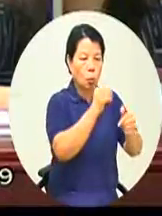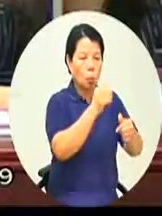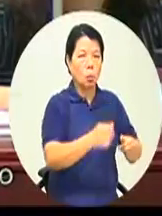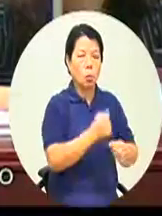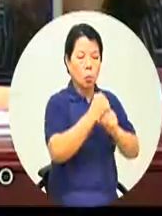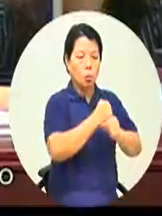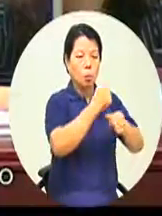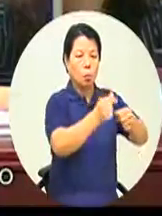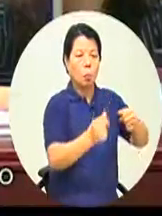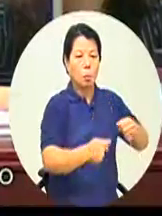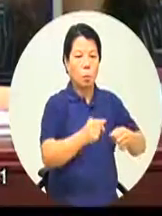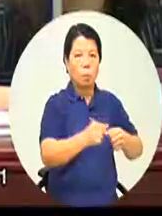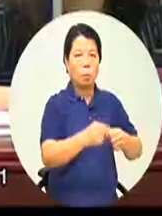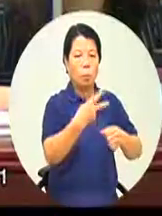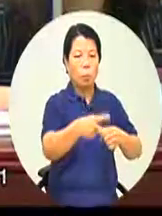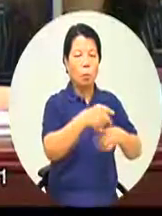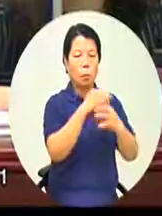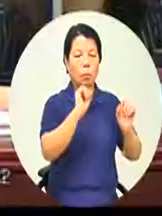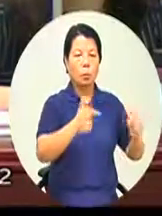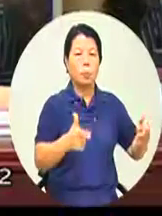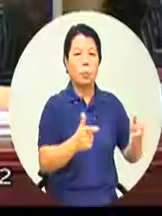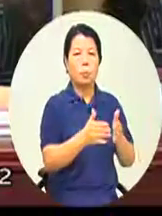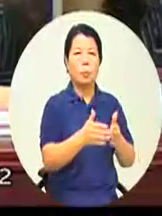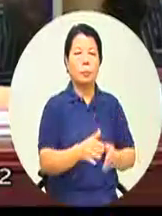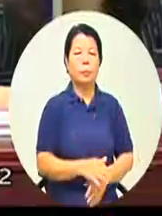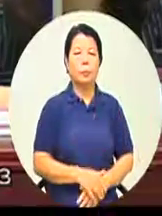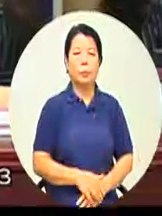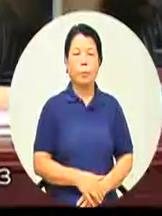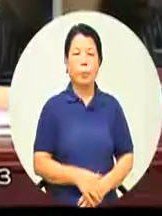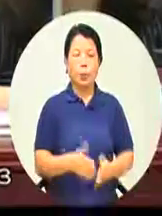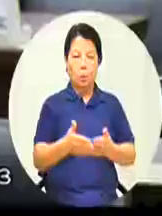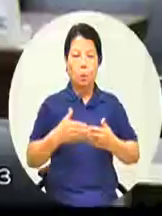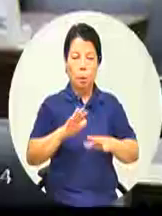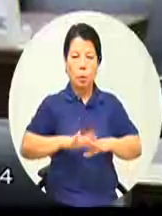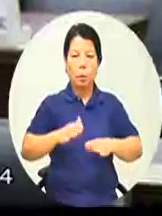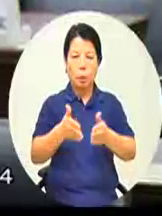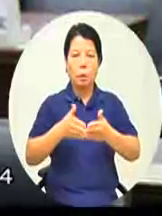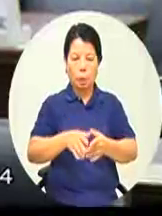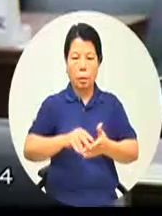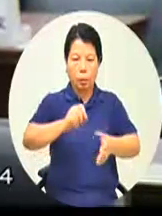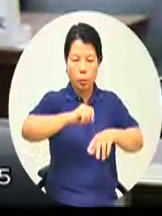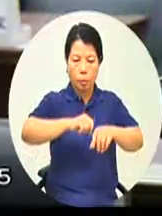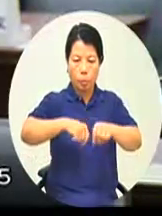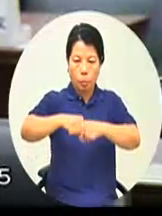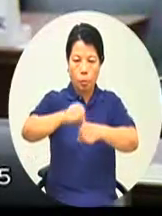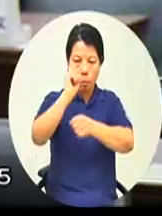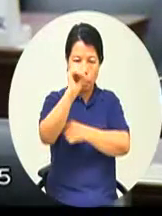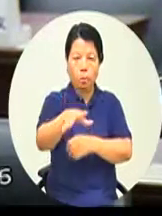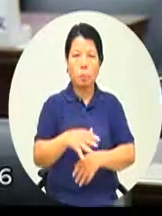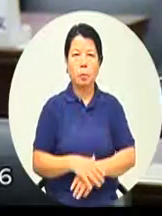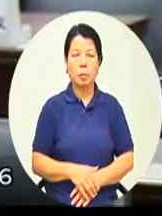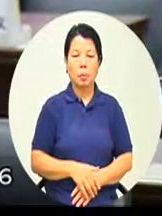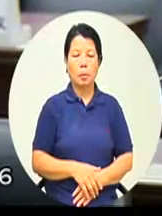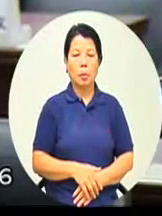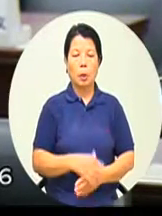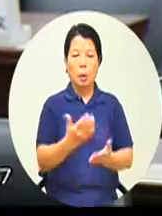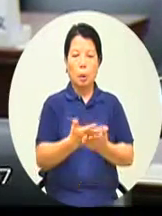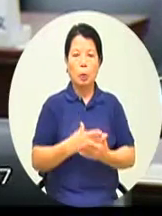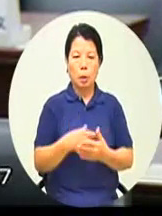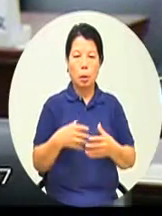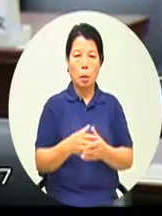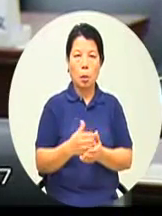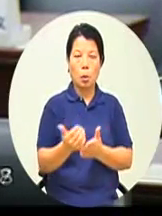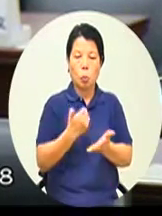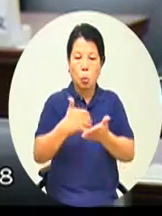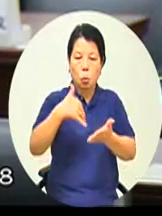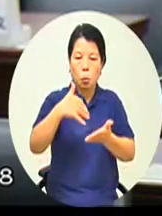样要去面对的一个挑战了。 嗯，好啦，我是该讲爱提出计划啦，吼，每特别讨经费嘛是要有